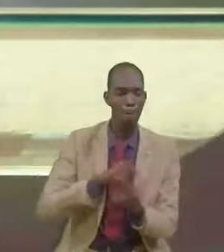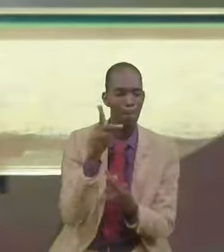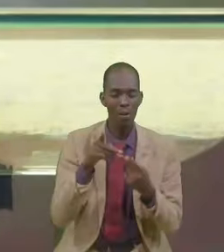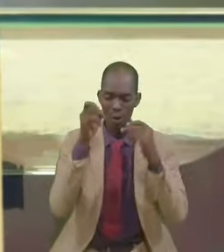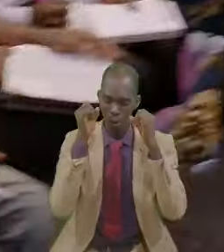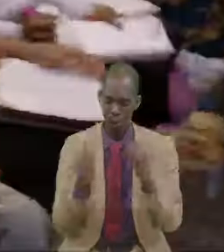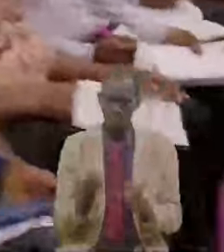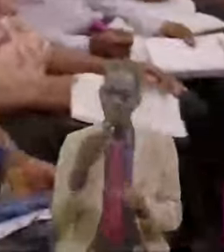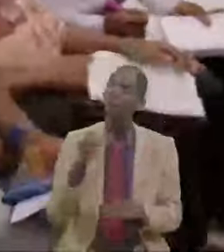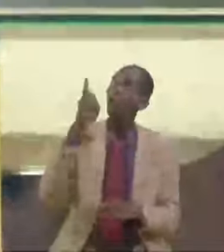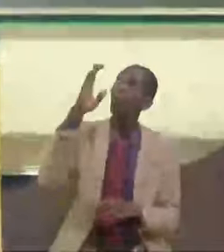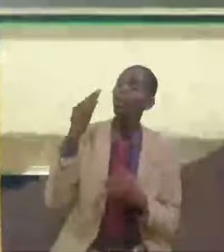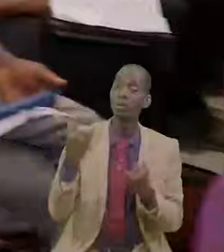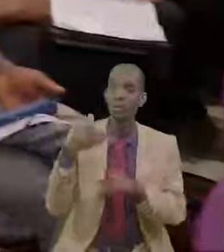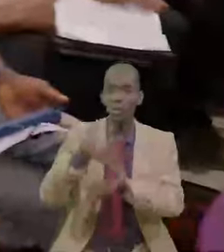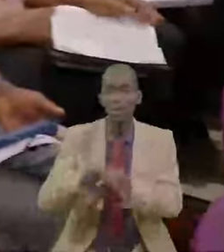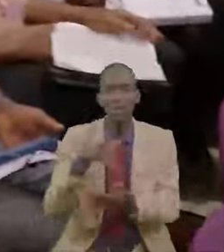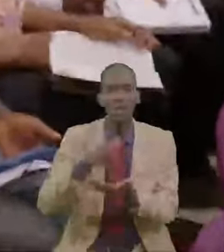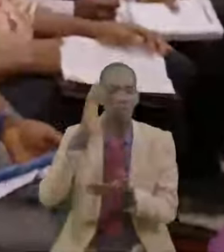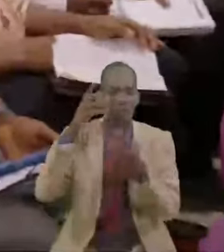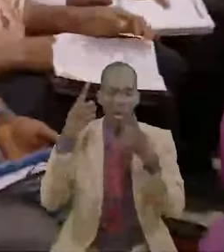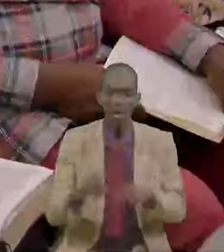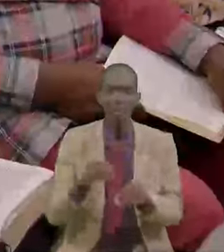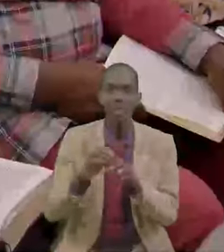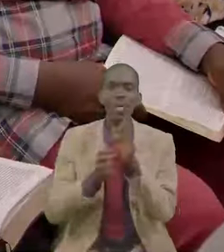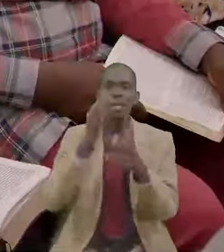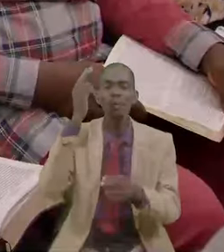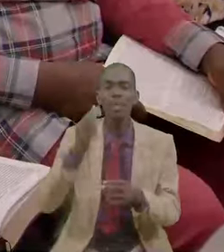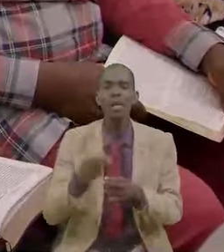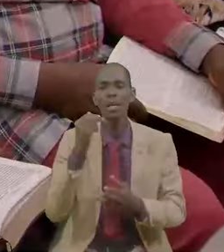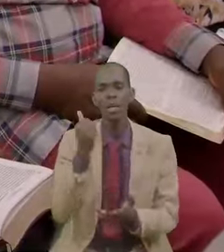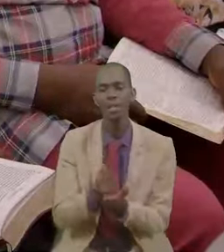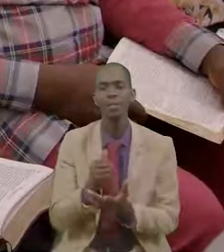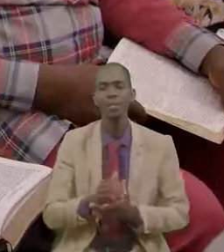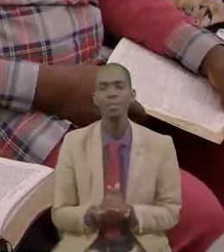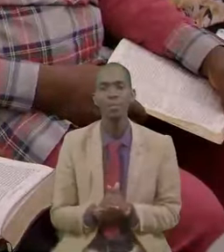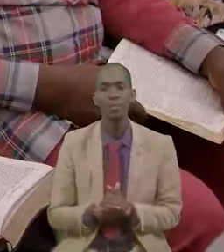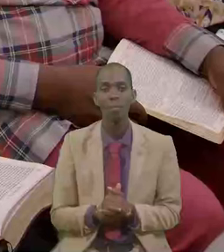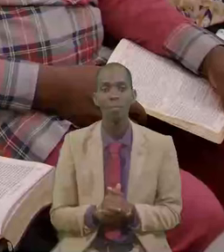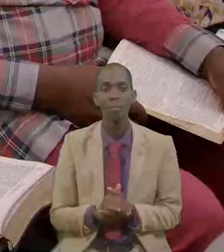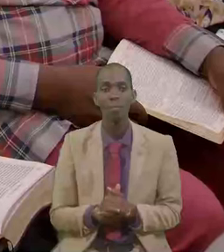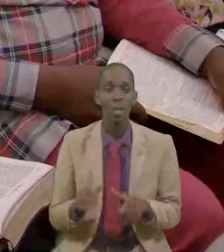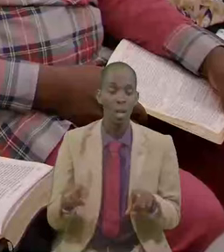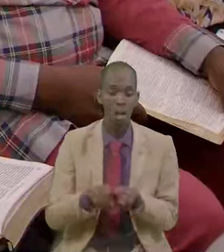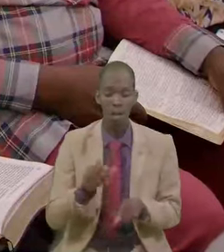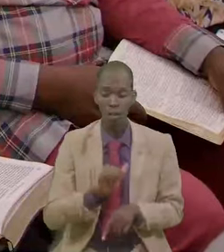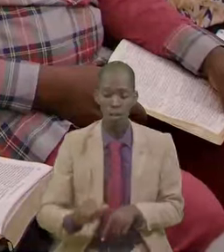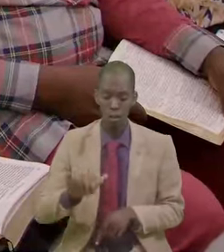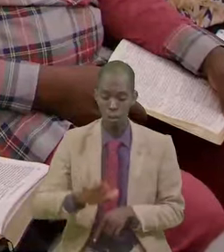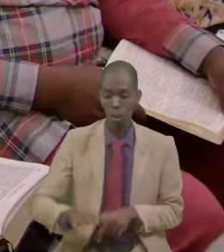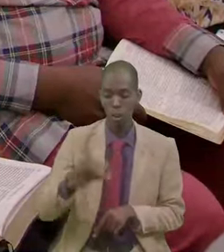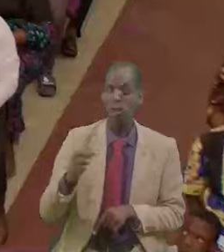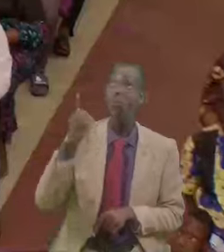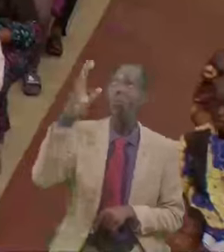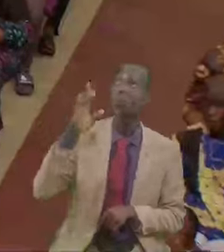parfaite de Dieu ce soir. Cela va vous arriver au nom de Jésus-Christ. En tant qu'enfant de Dieu,